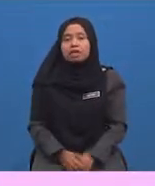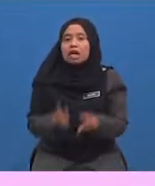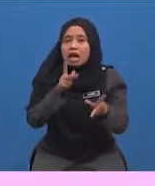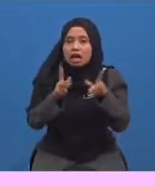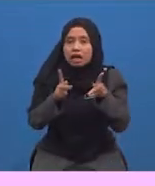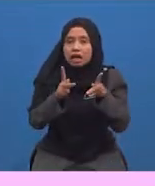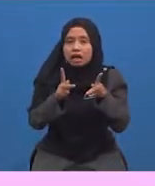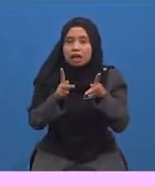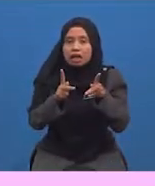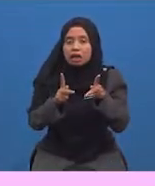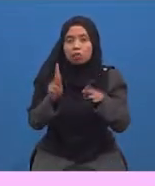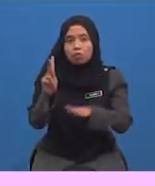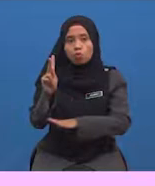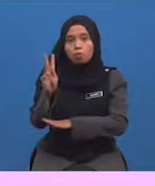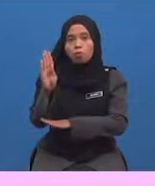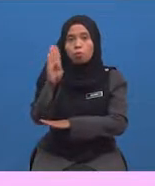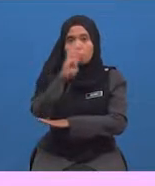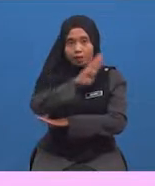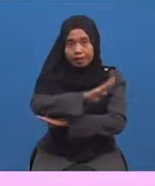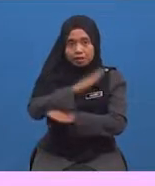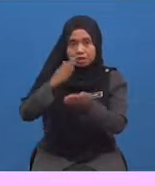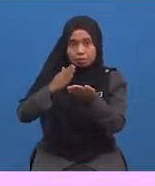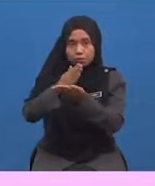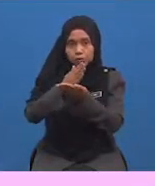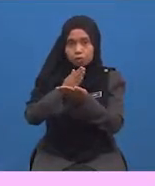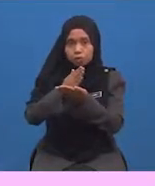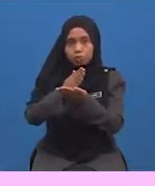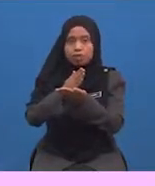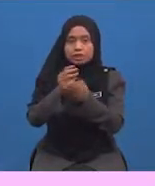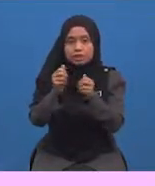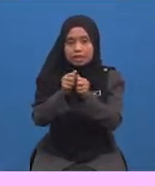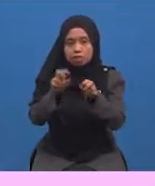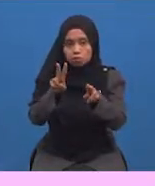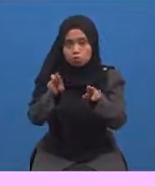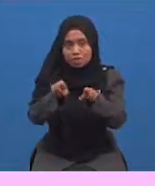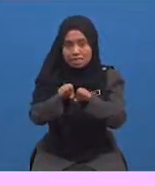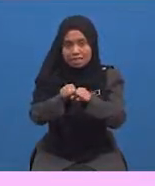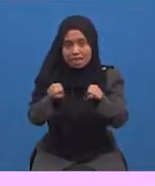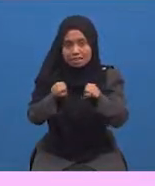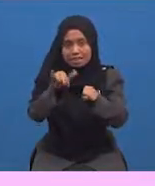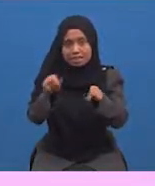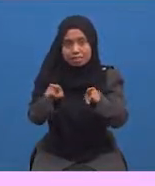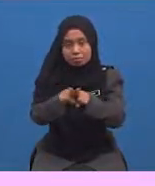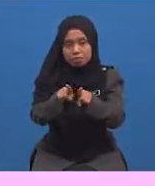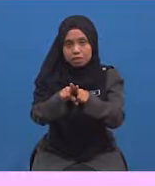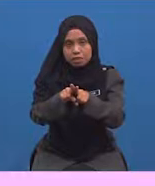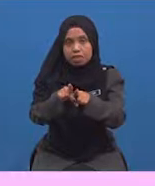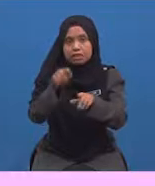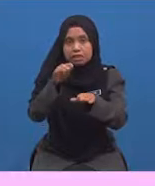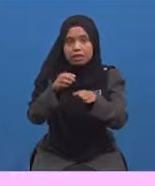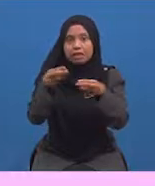Sekiranya kuboid tersebut dipotong kepada dua bahagian yang sama saiz melalui perpenjurunya, ia